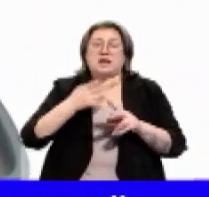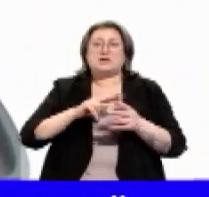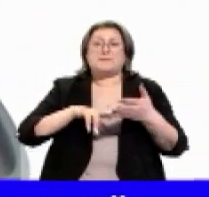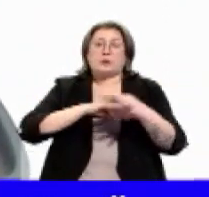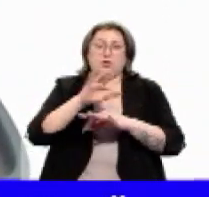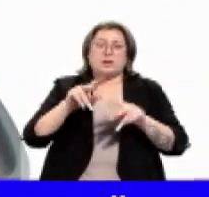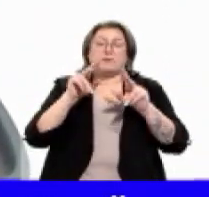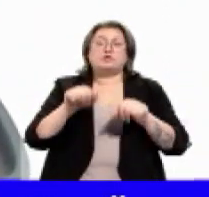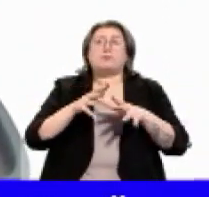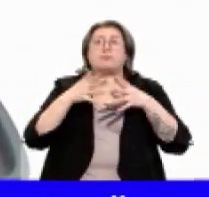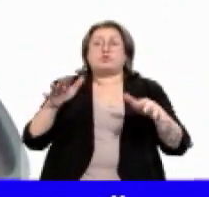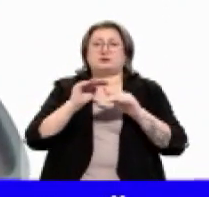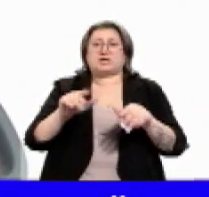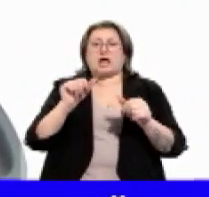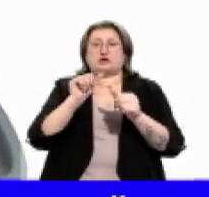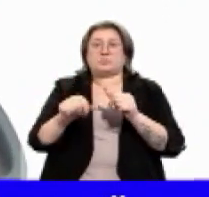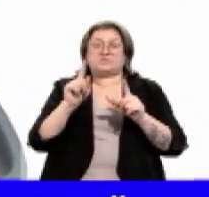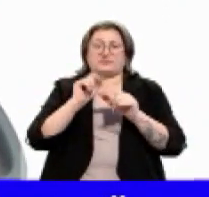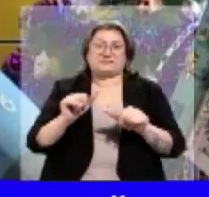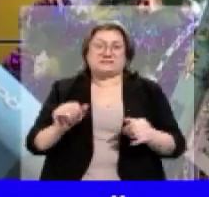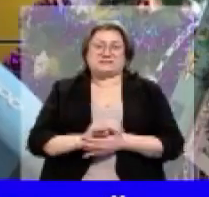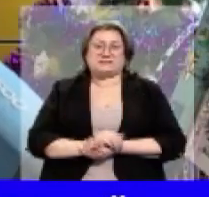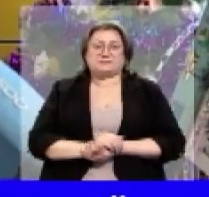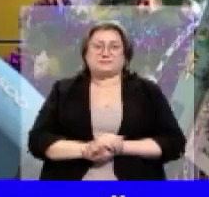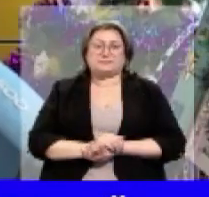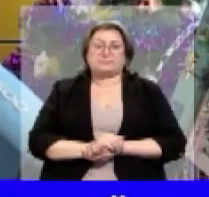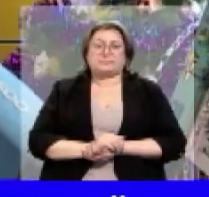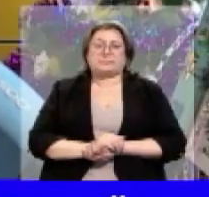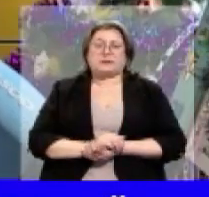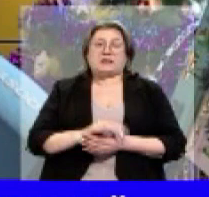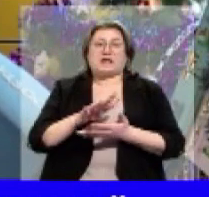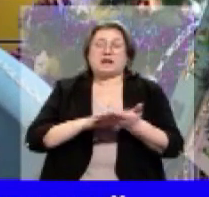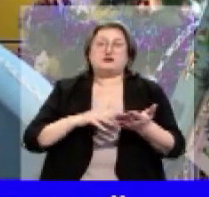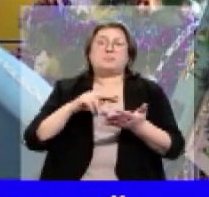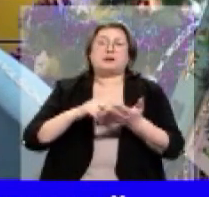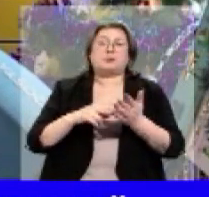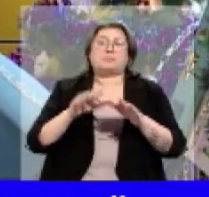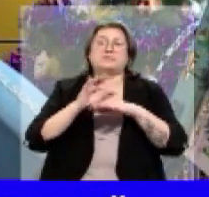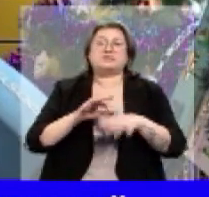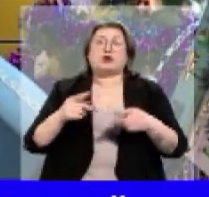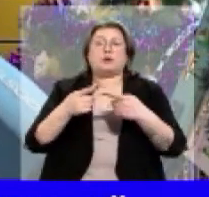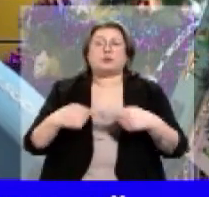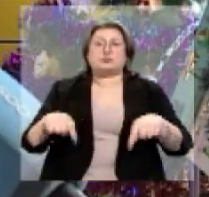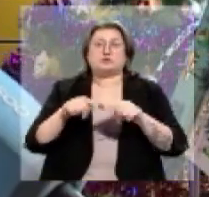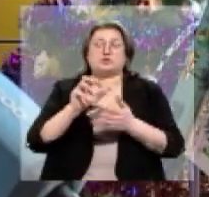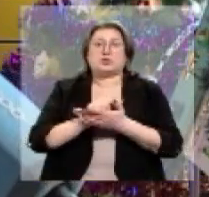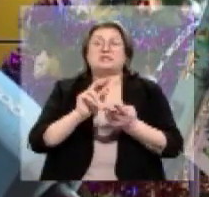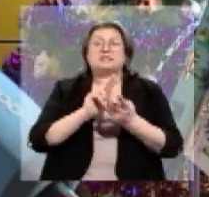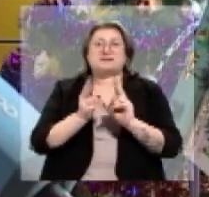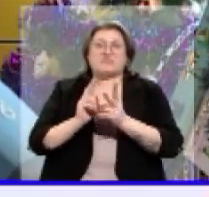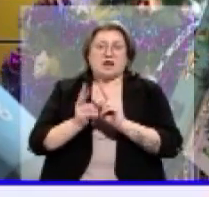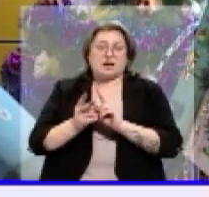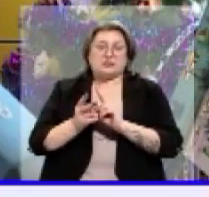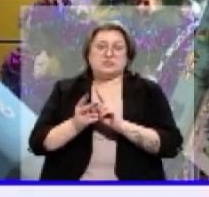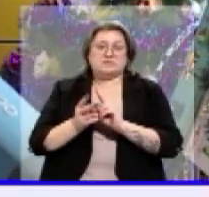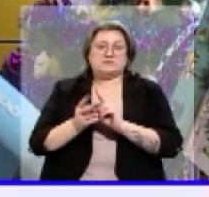данным проектом как можно больше детей с особенностями развития. В дальнейшем планируем проводить также кружки, танцевальный у нас